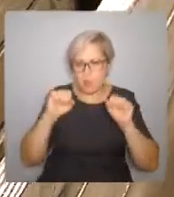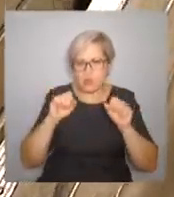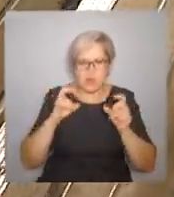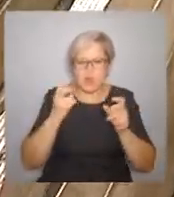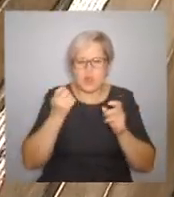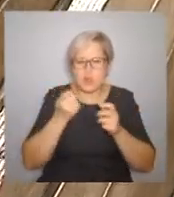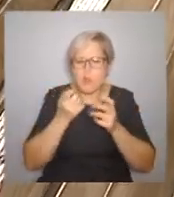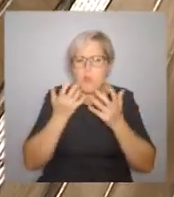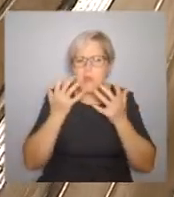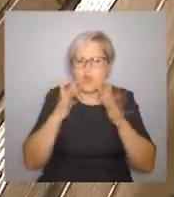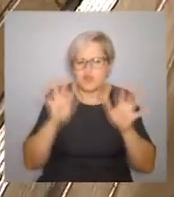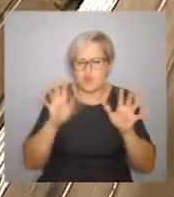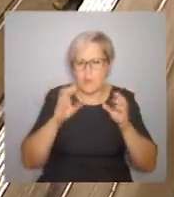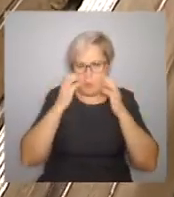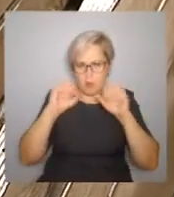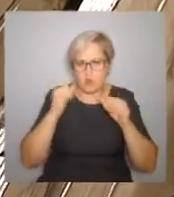Ну, это, наверное, тоже